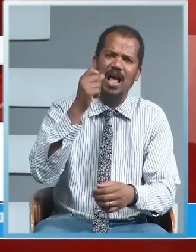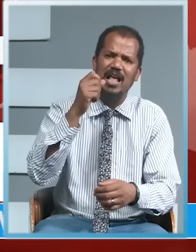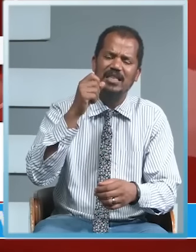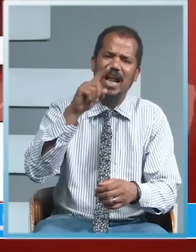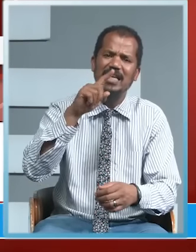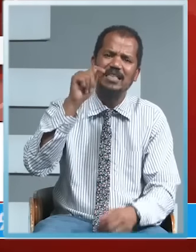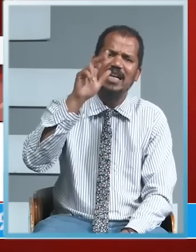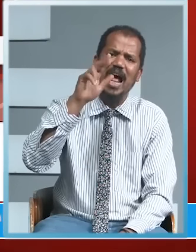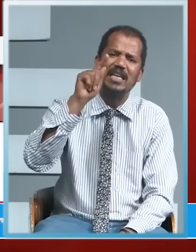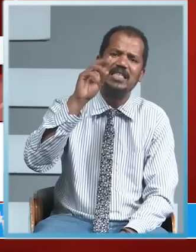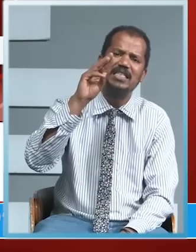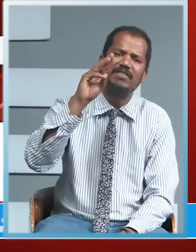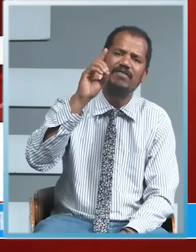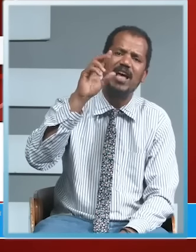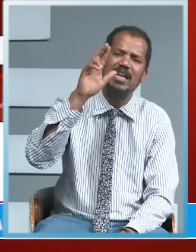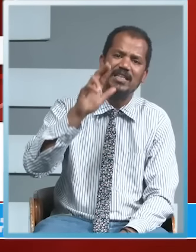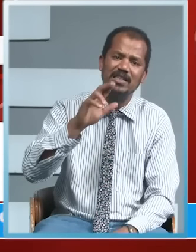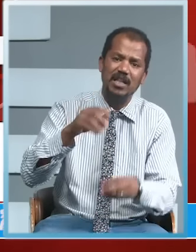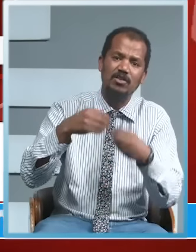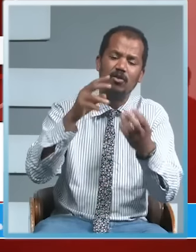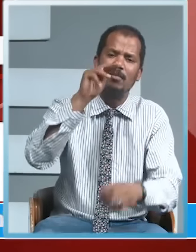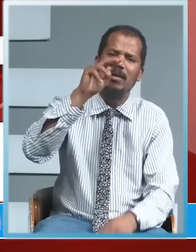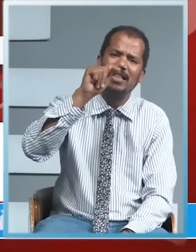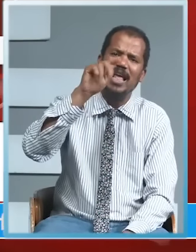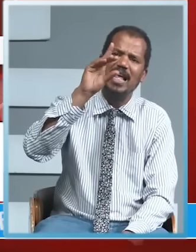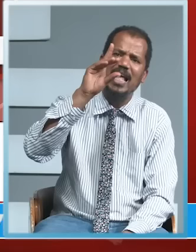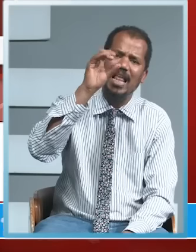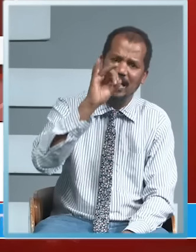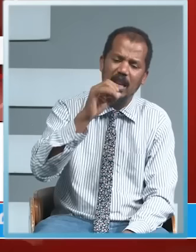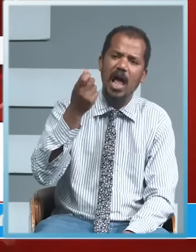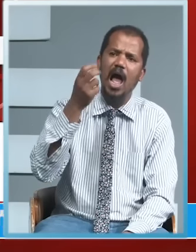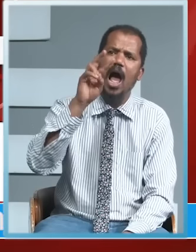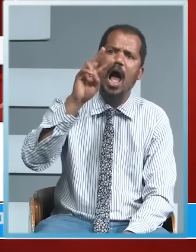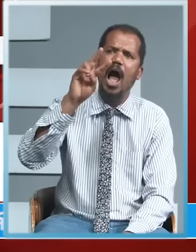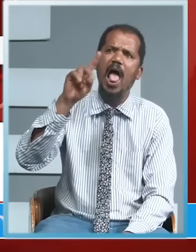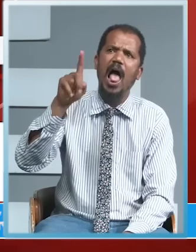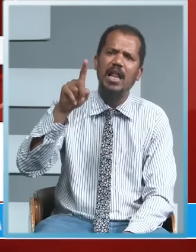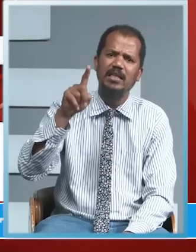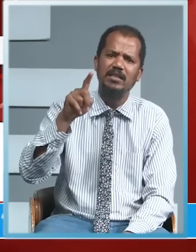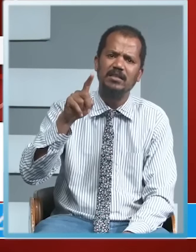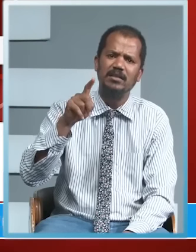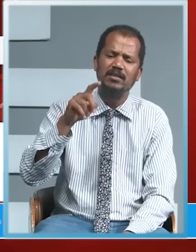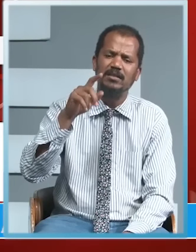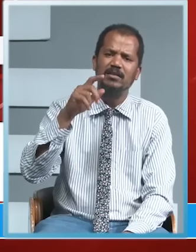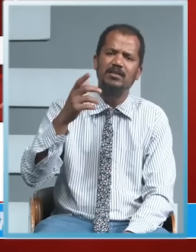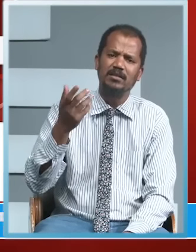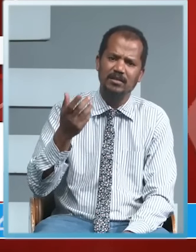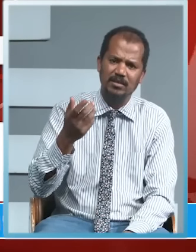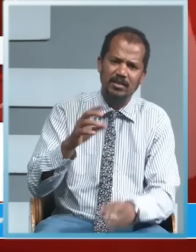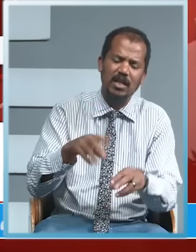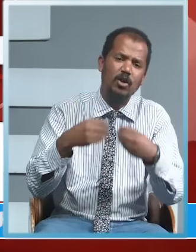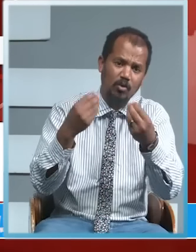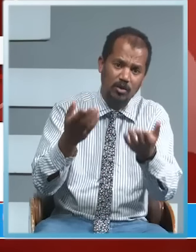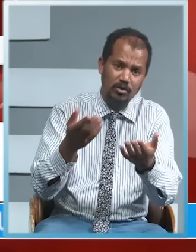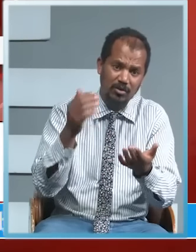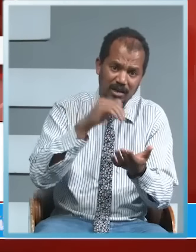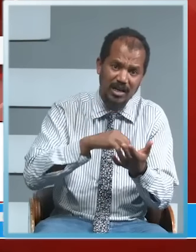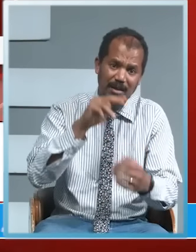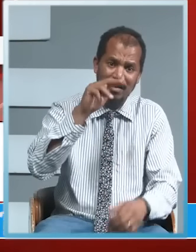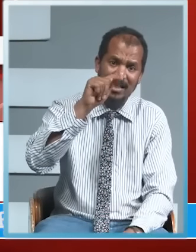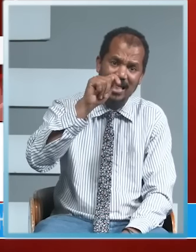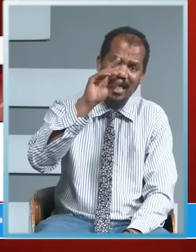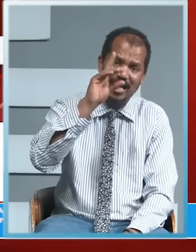ትራክተር ተሰጥተዋል። መተከል ዞን ወደ 21 የሚሆነው ትራክተር ተሰጥተዋቸው እንደገና